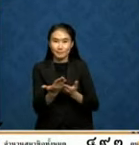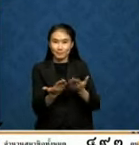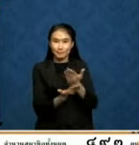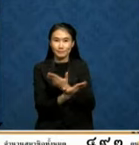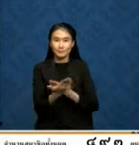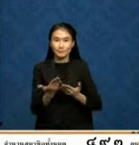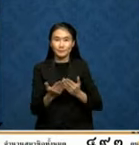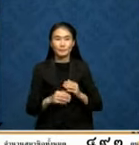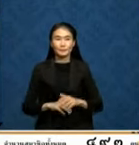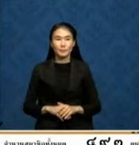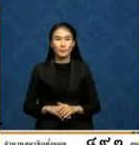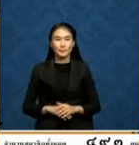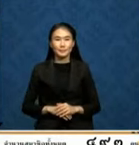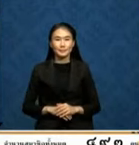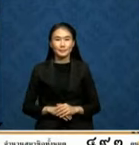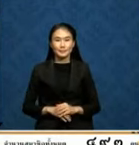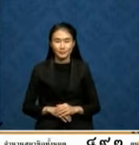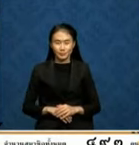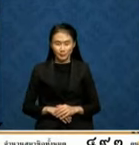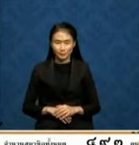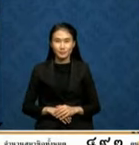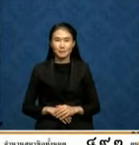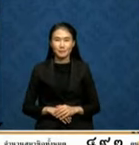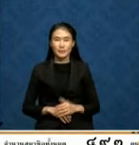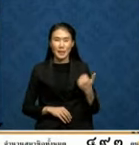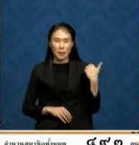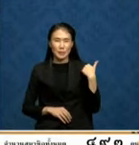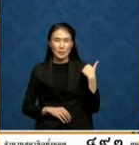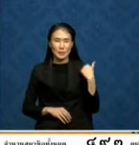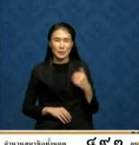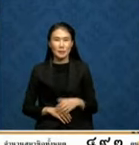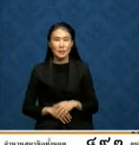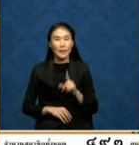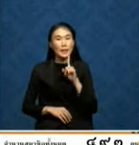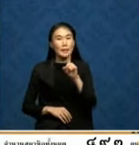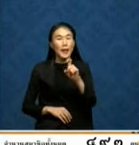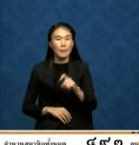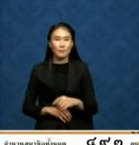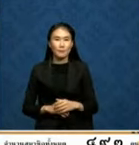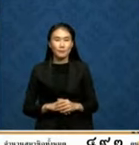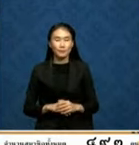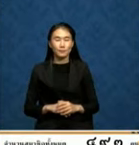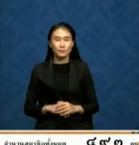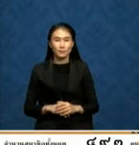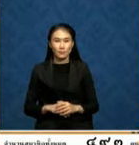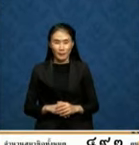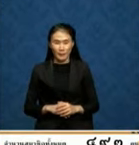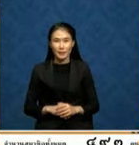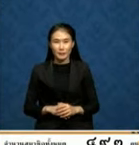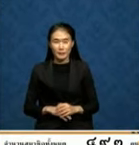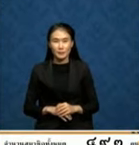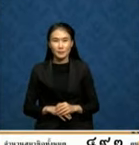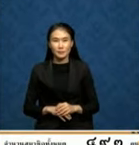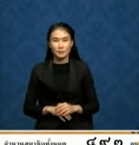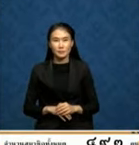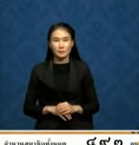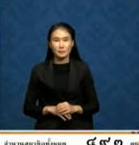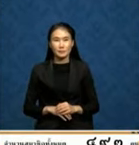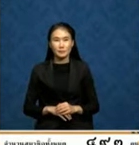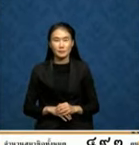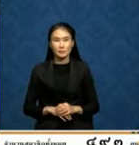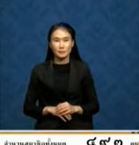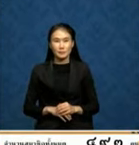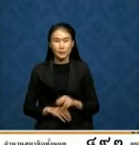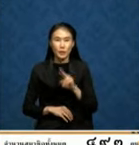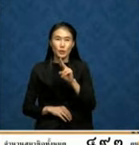อไปนะครับอีกส่วนหนึ่งนะครับที่ท่านให้ความสนใจก็คือเรื่องของ Direct PPA นะครับซึ่งก็มีการพูดถึงนะครับแล้วก็รวมถึงเรื่อง